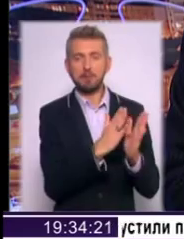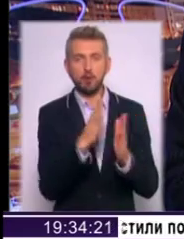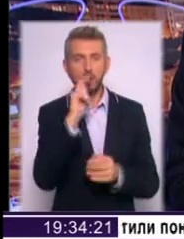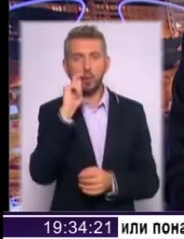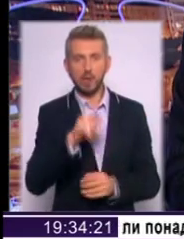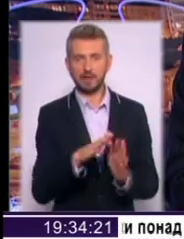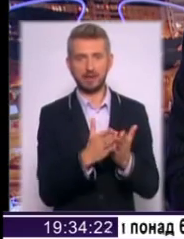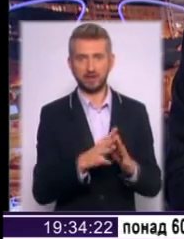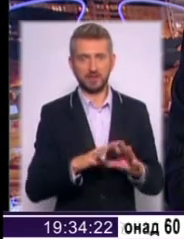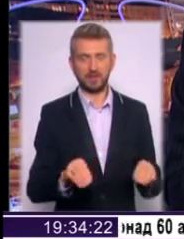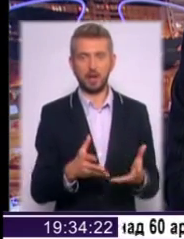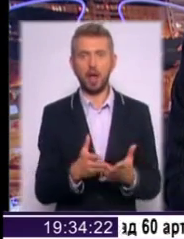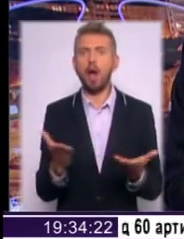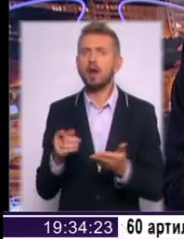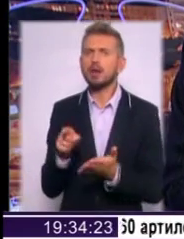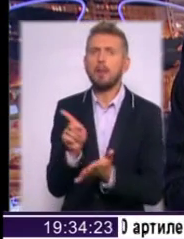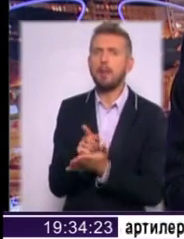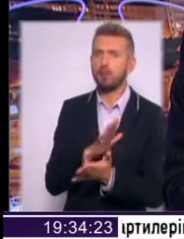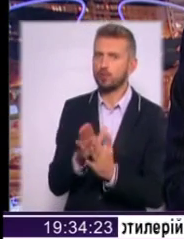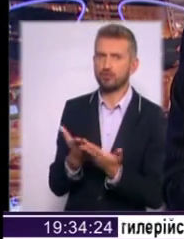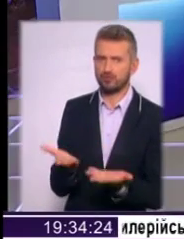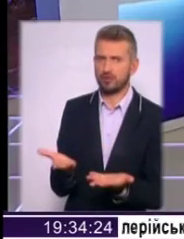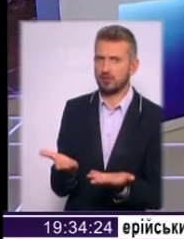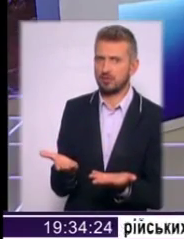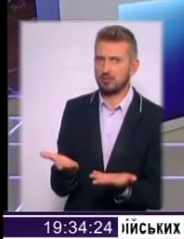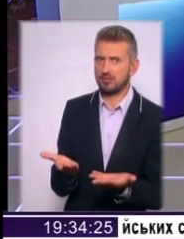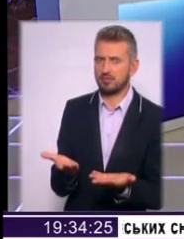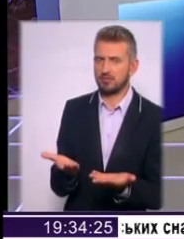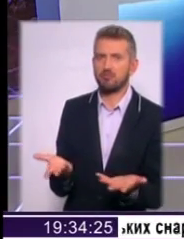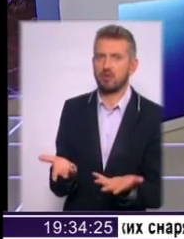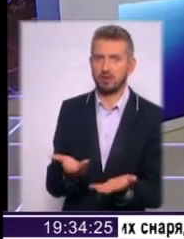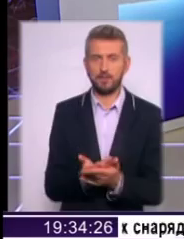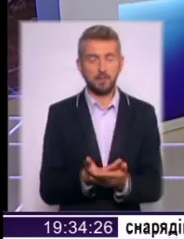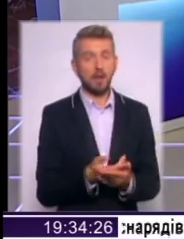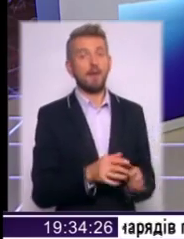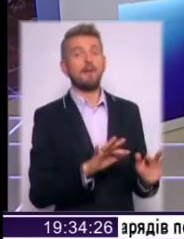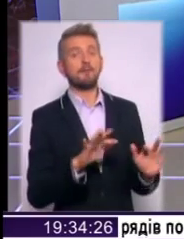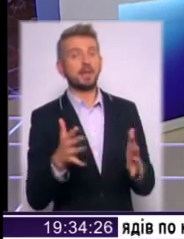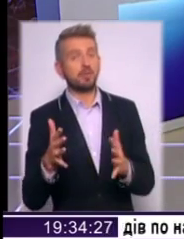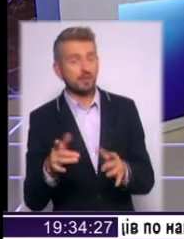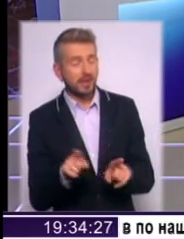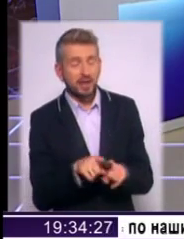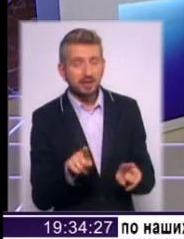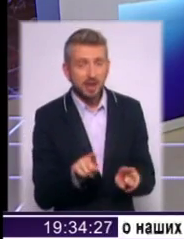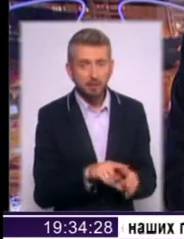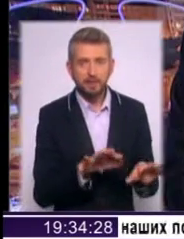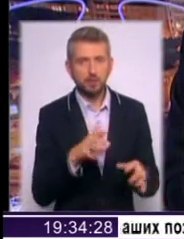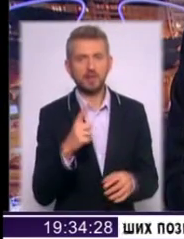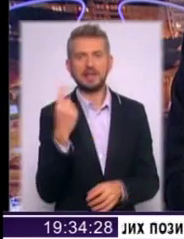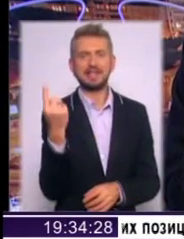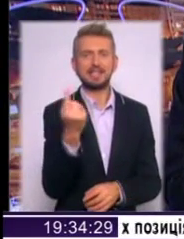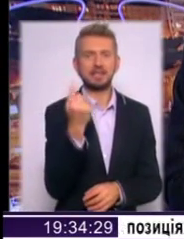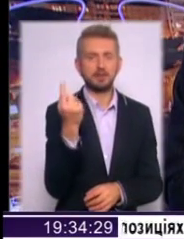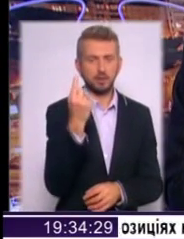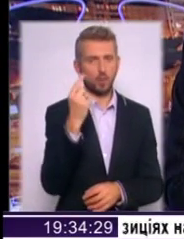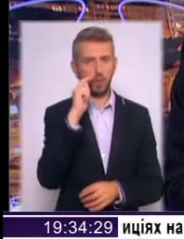книжки і все. Це... А які там мають бути книжки, ну, правда? Я ж кажу, так, це так. Саме відбувається з єдиною, справді, одною